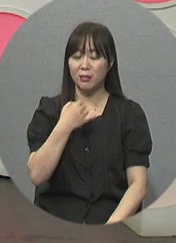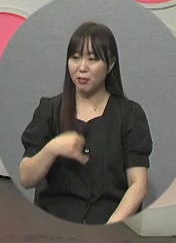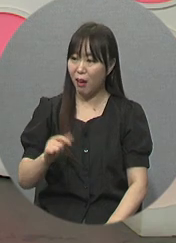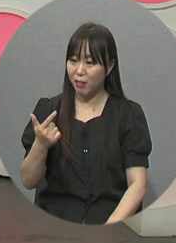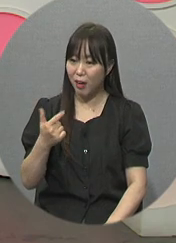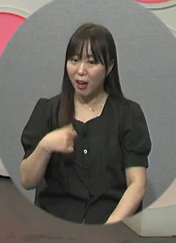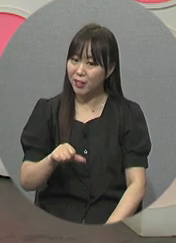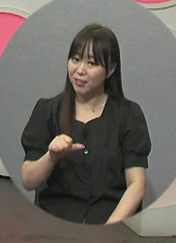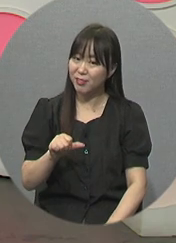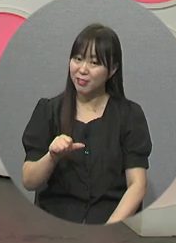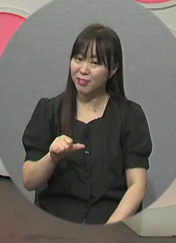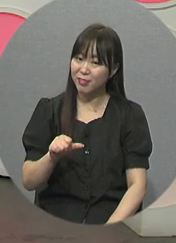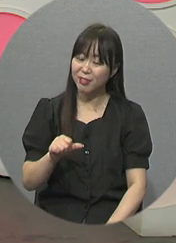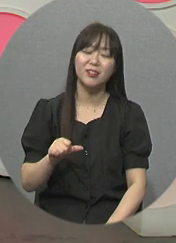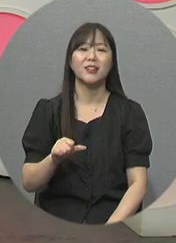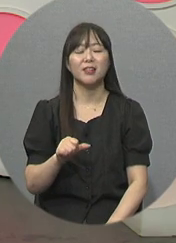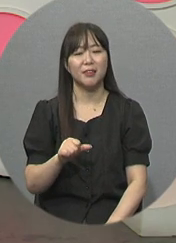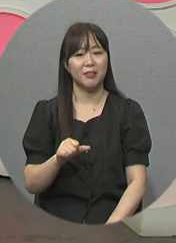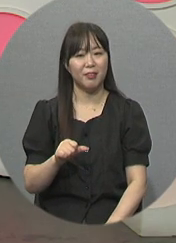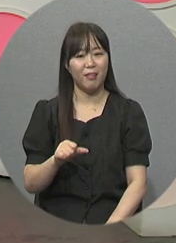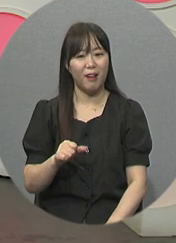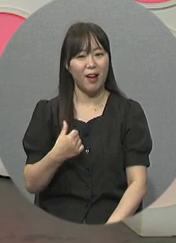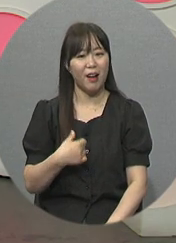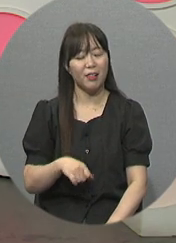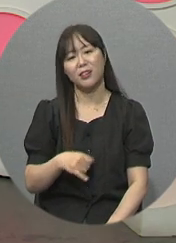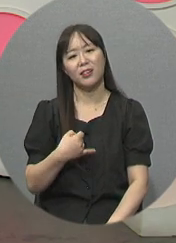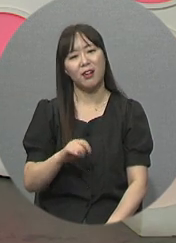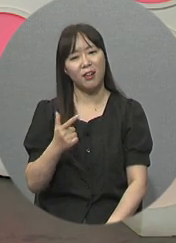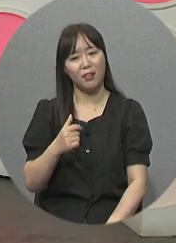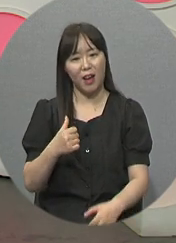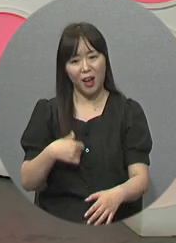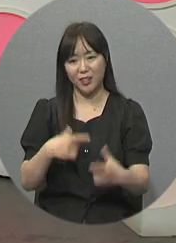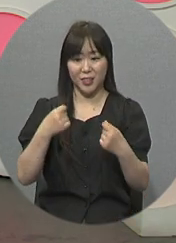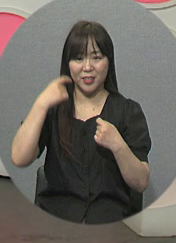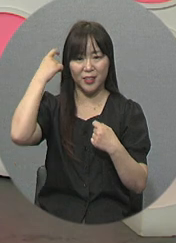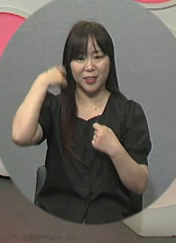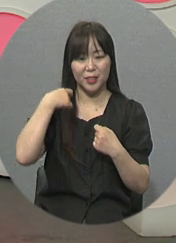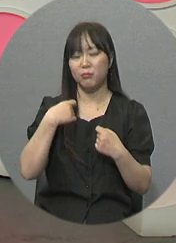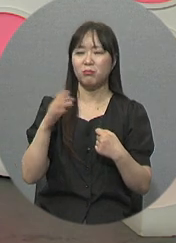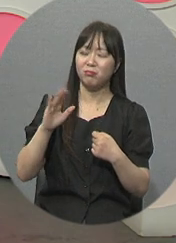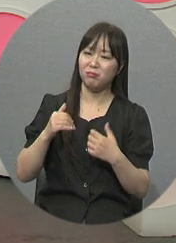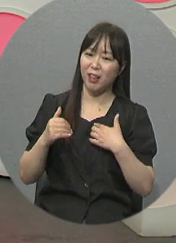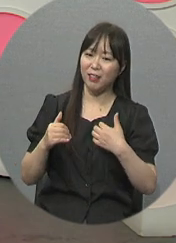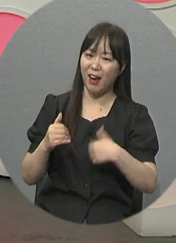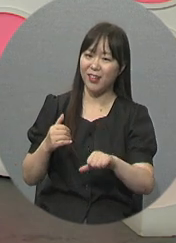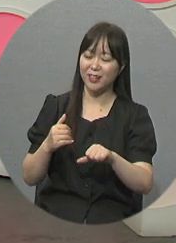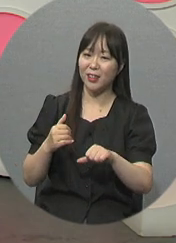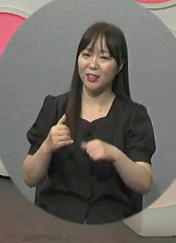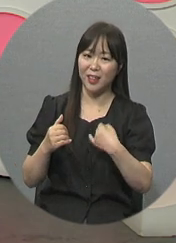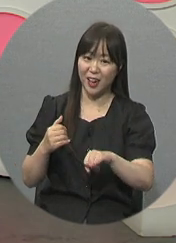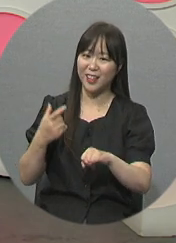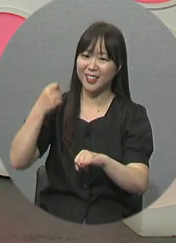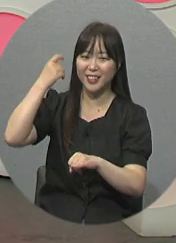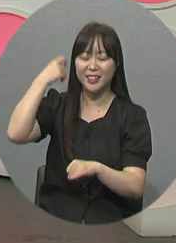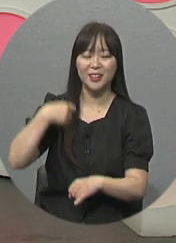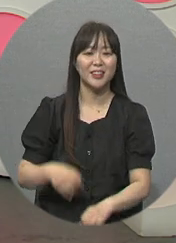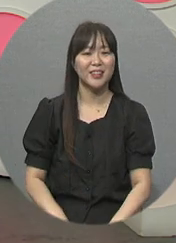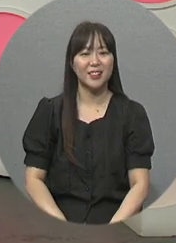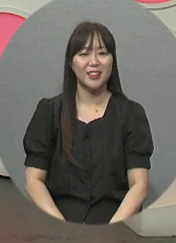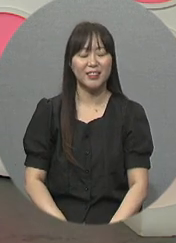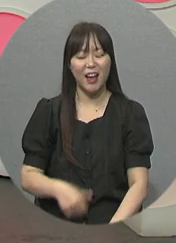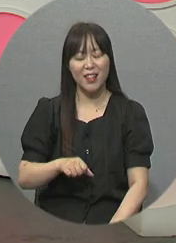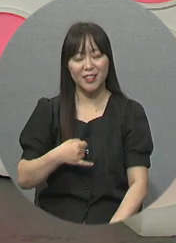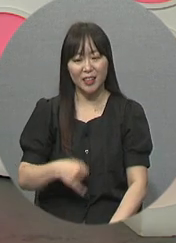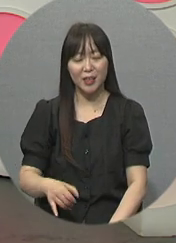아니에요? 저는 왜 아들이 아니라 딸이 아니라 아들처럼 느껴졌지? 저는 아들로 느꼈는데. 아 여기 아니, 딸로 느꼈는데.